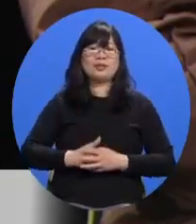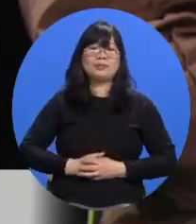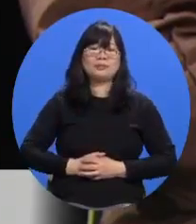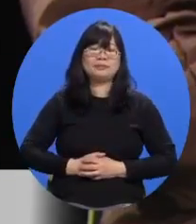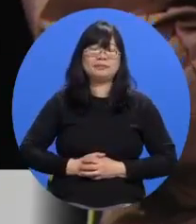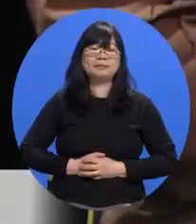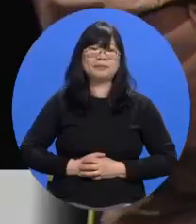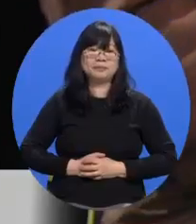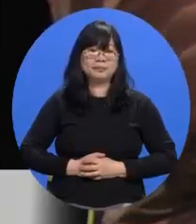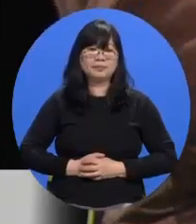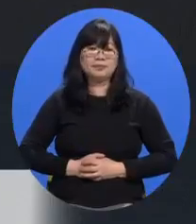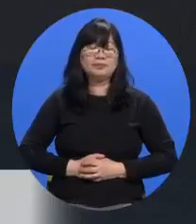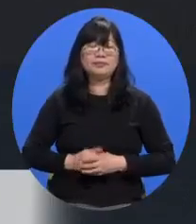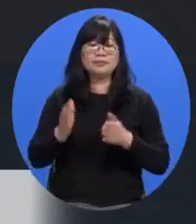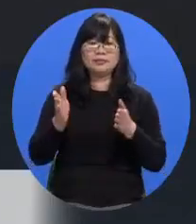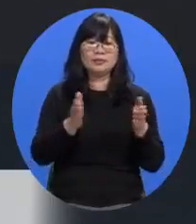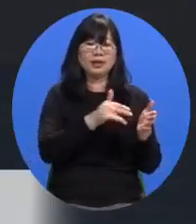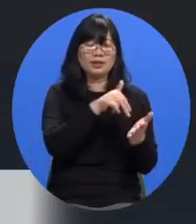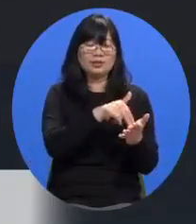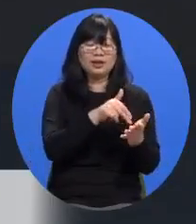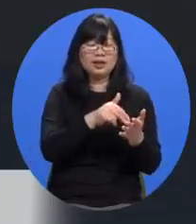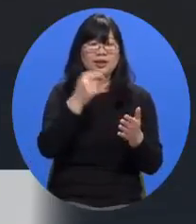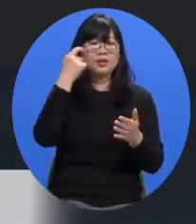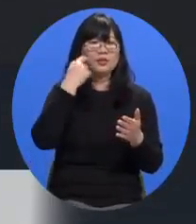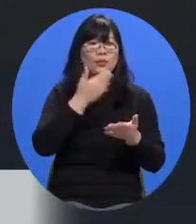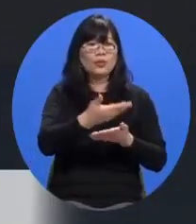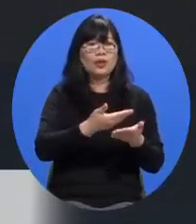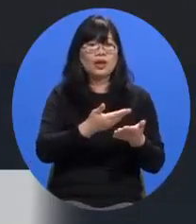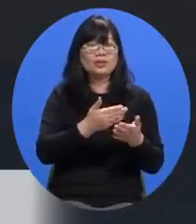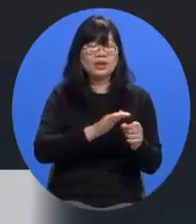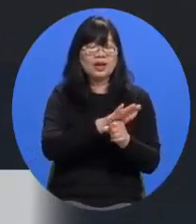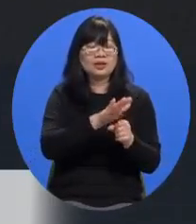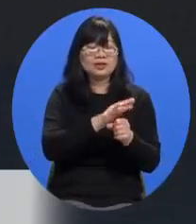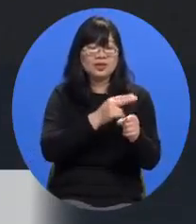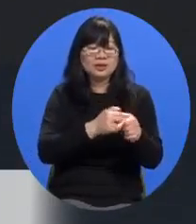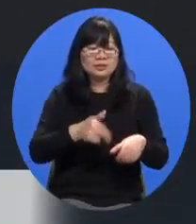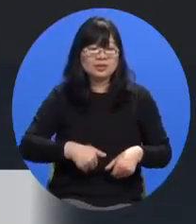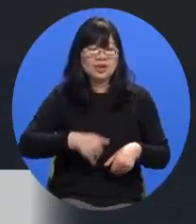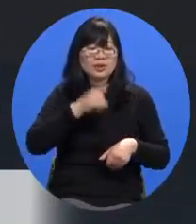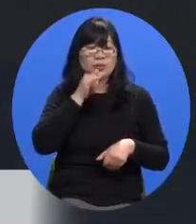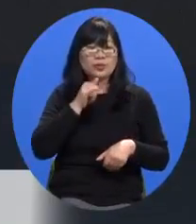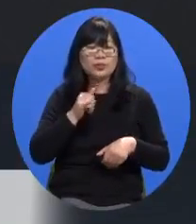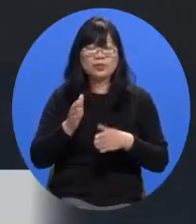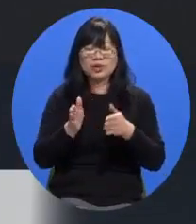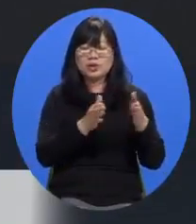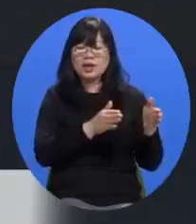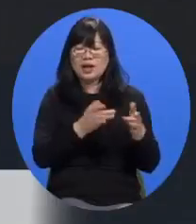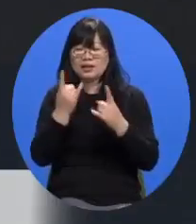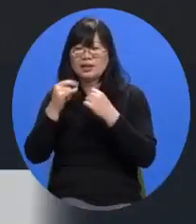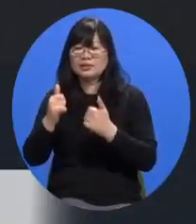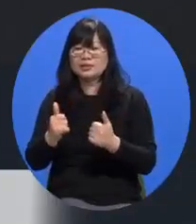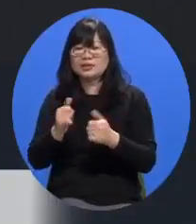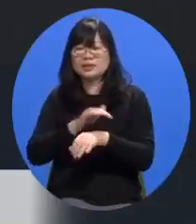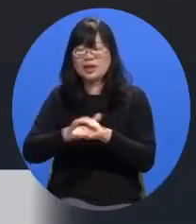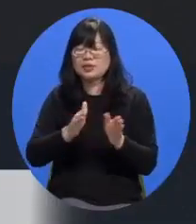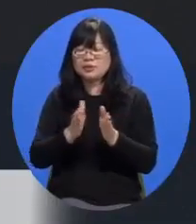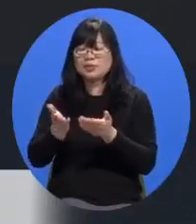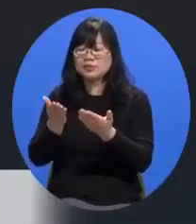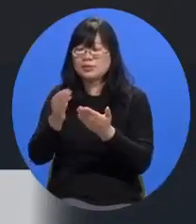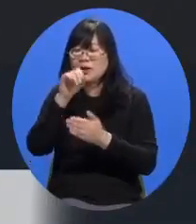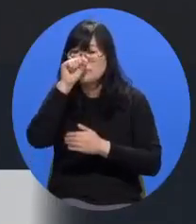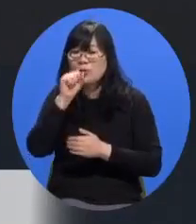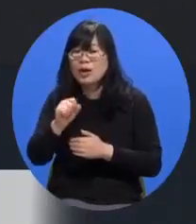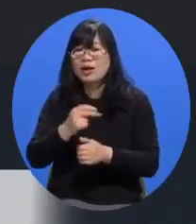네. 그러니까 한쪽에서는 교감하고 사랑하는 선생님도 필요하고 네. 한편으로는 입시도 좀 잘 준비해 줬으면 좋겠고 네.